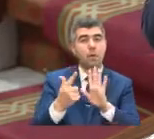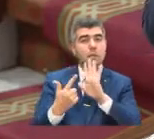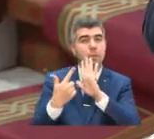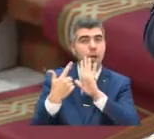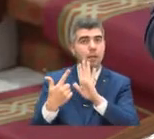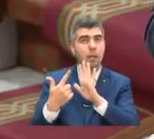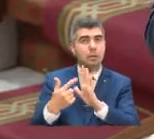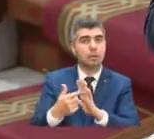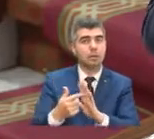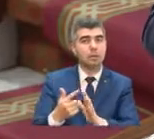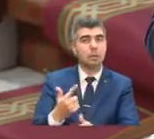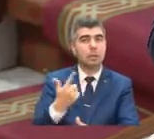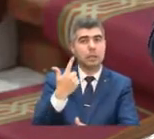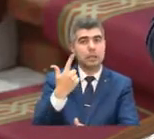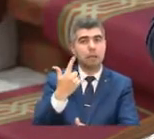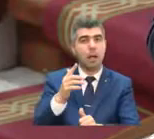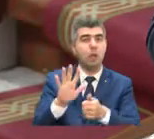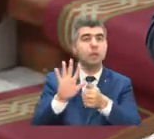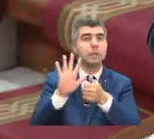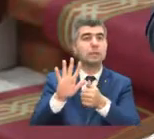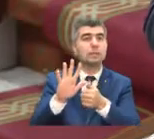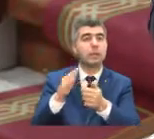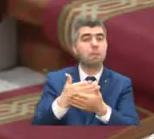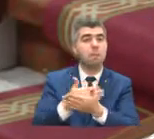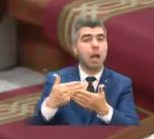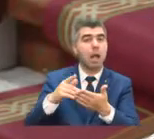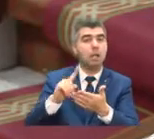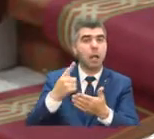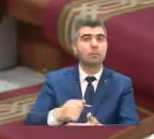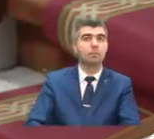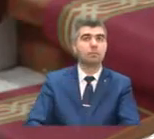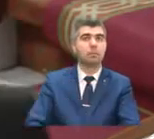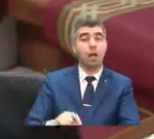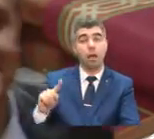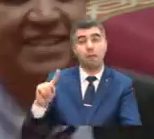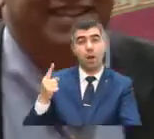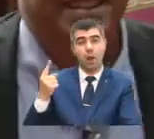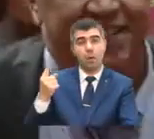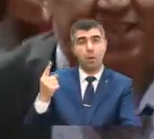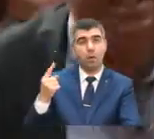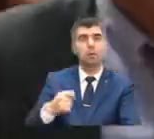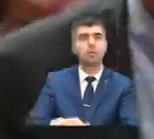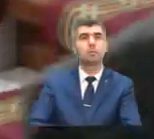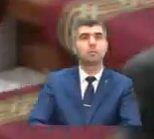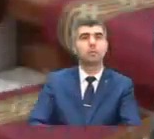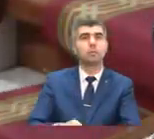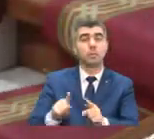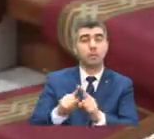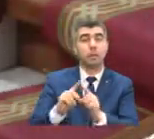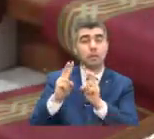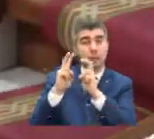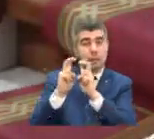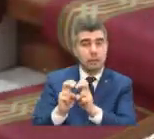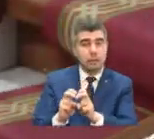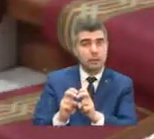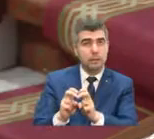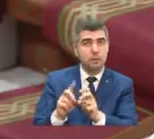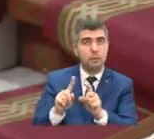ب 67 مليار ديال الدرهم. يعني القراءة الأولية غتقول أنه كان انخفاض، لكن في